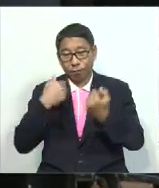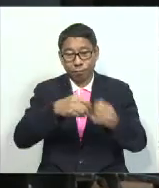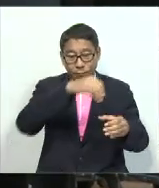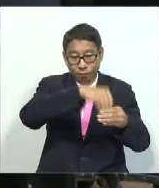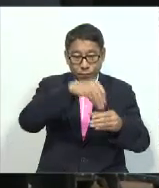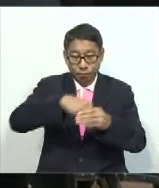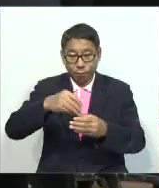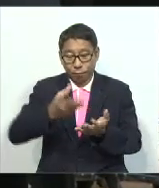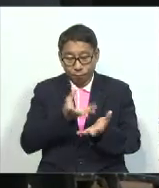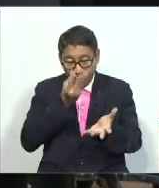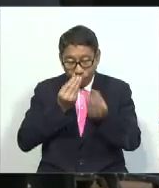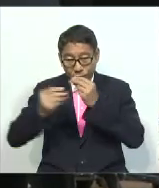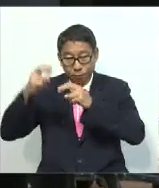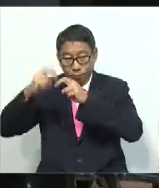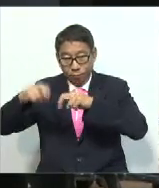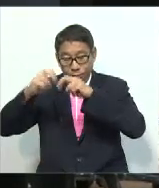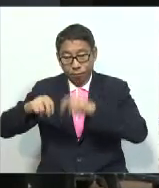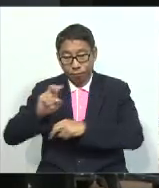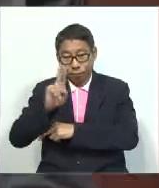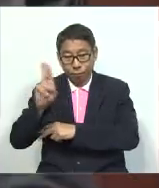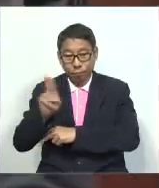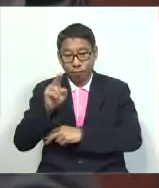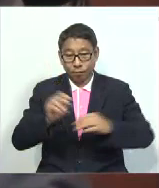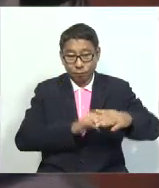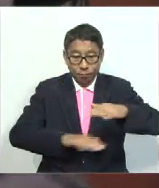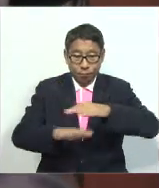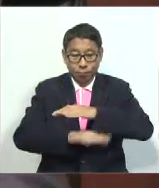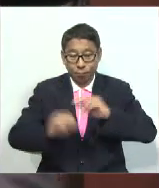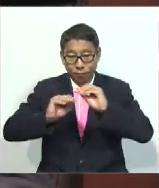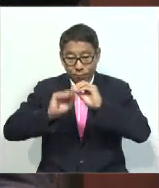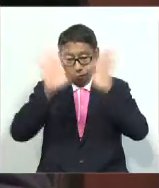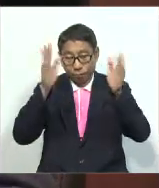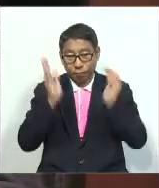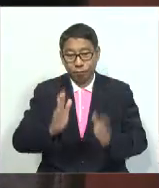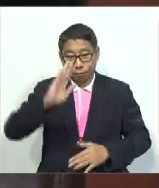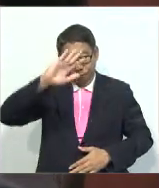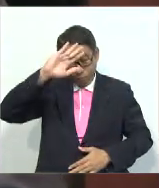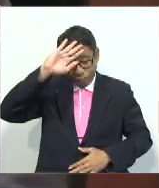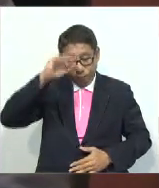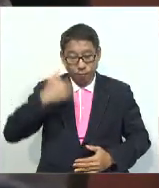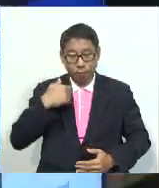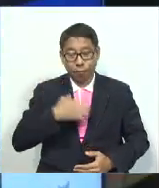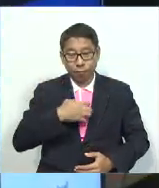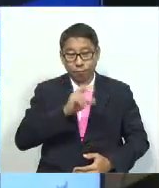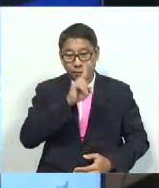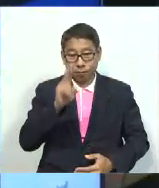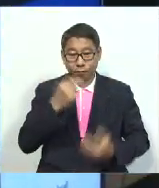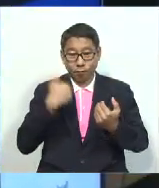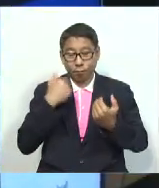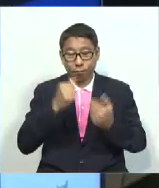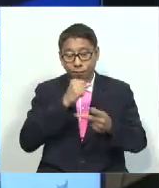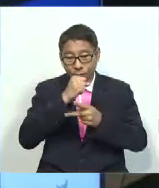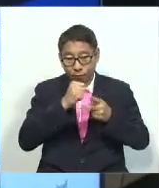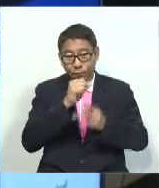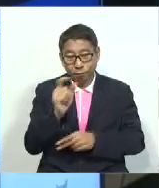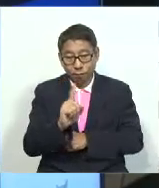กการศึกษาวิจัยและการนำไปใช้ซึ่งจะต้องได้ข้อมูลที่ชัดเจนเกี่ยวกับประเภทของผู้ป่วยว่ามีความต้องการใช้สารที่สกัดจากกัญ